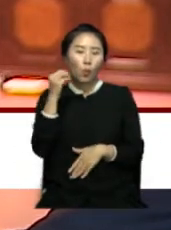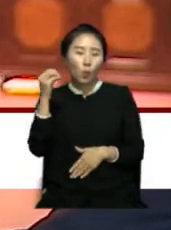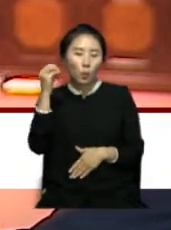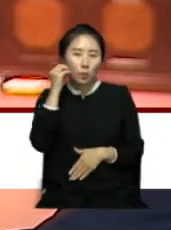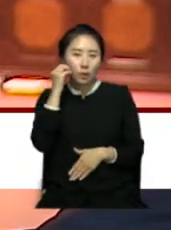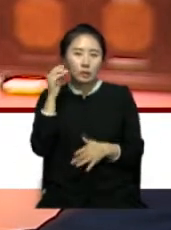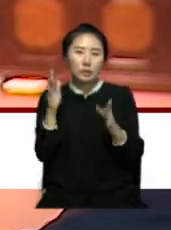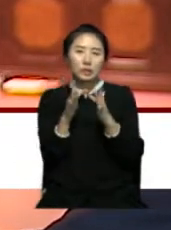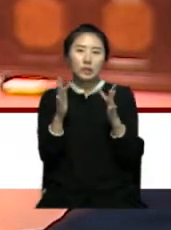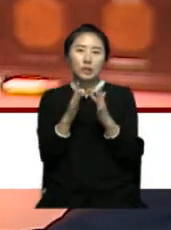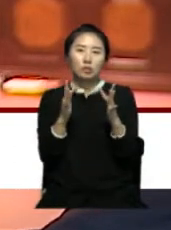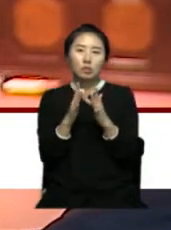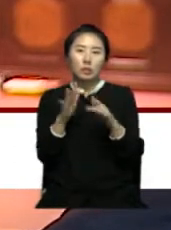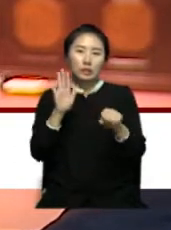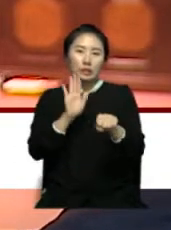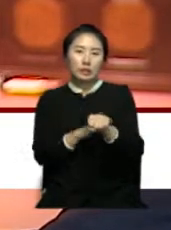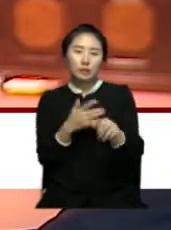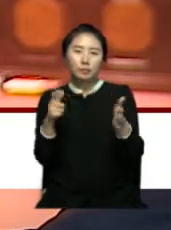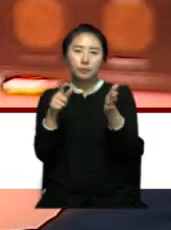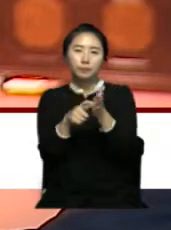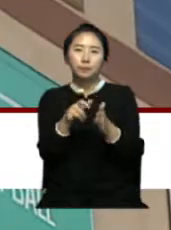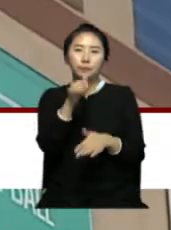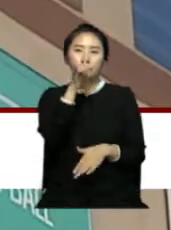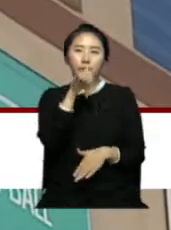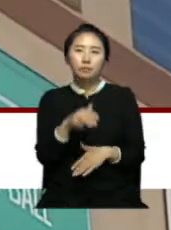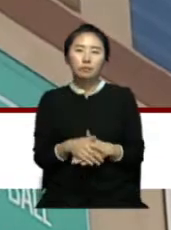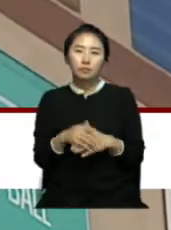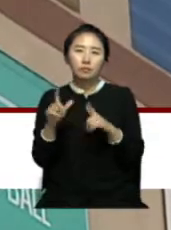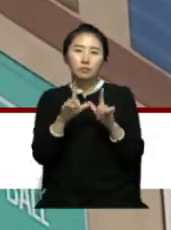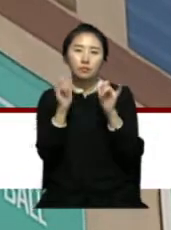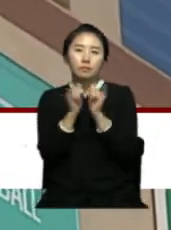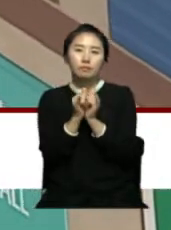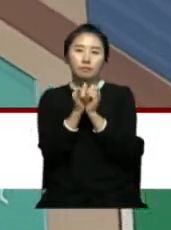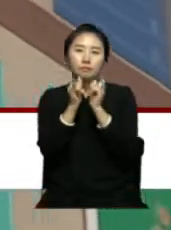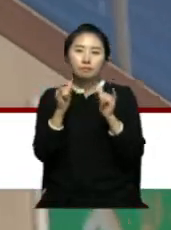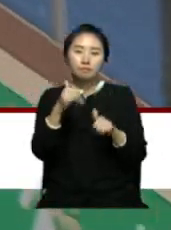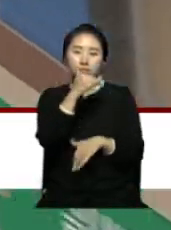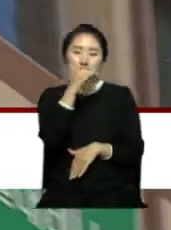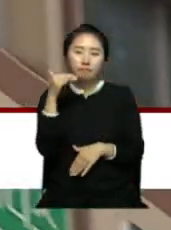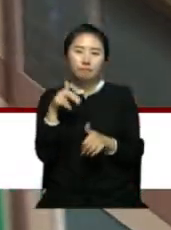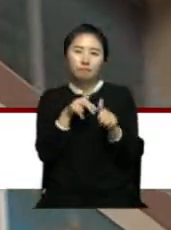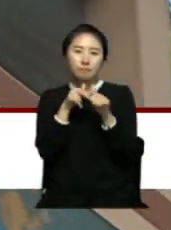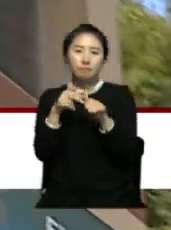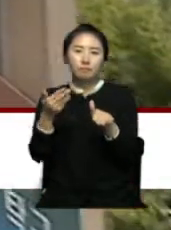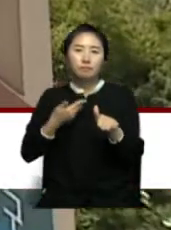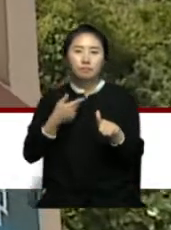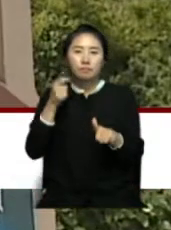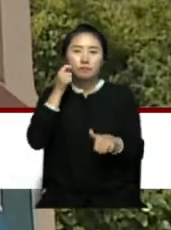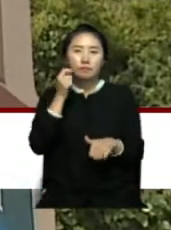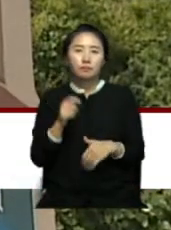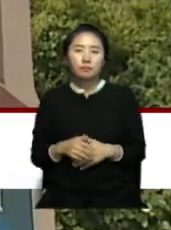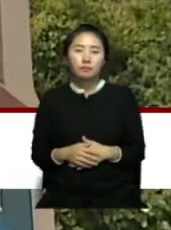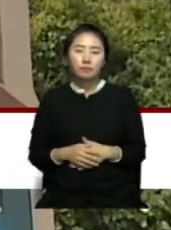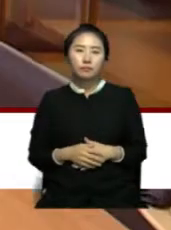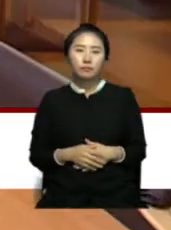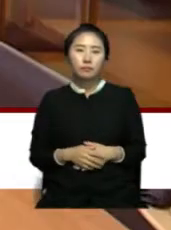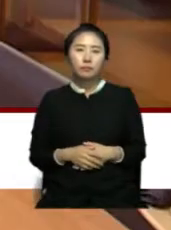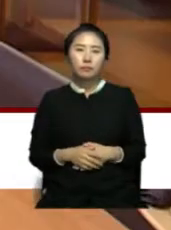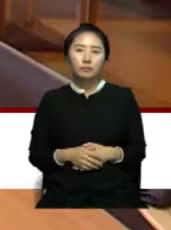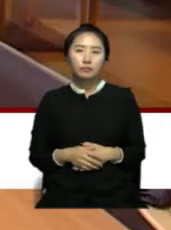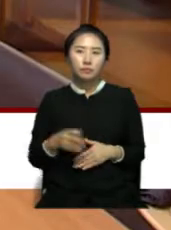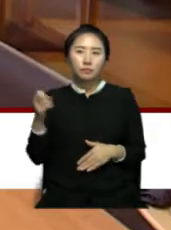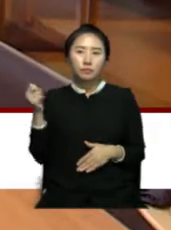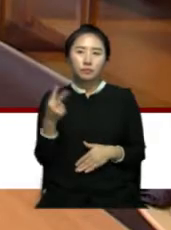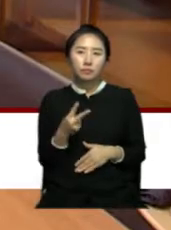인터넷 포털사이트의 잘못 표기되어 주민들에게 제대로 된 정보를 제공하지 못하고 있습니다